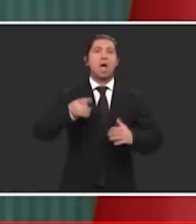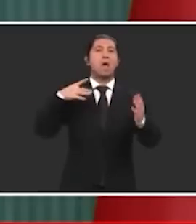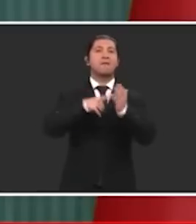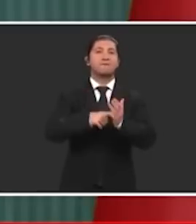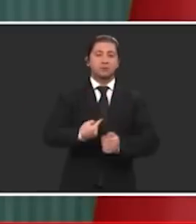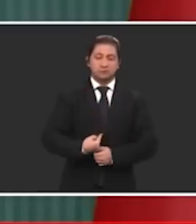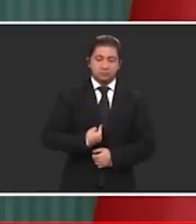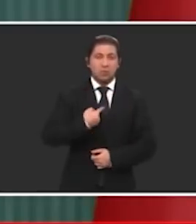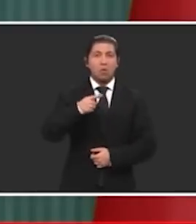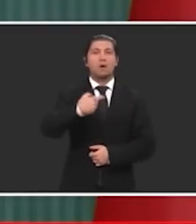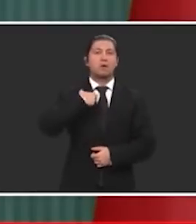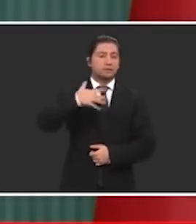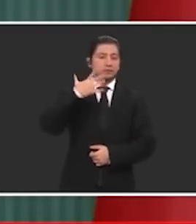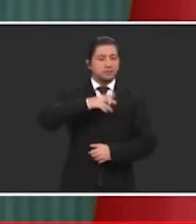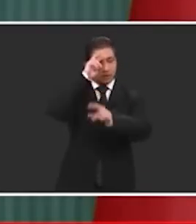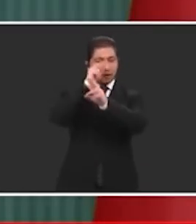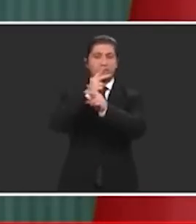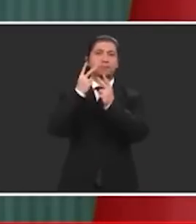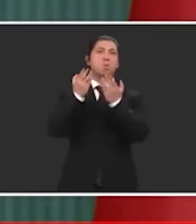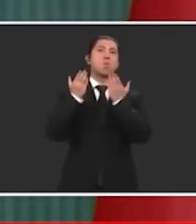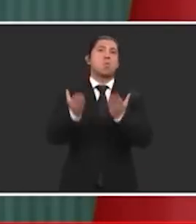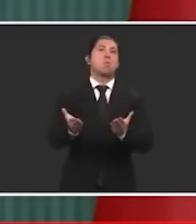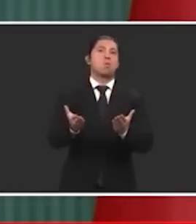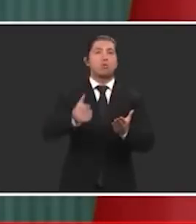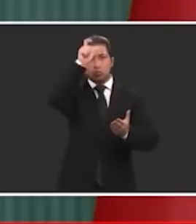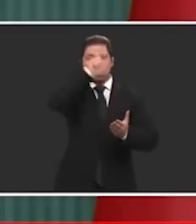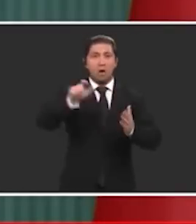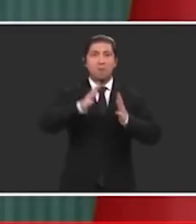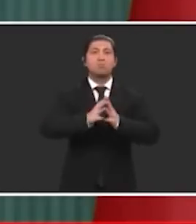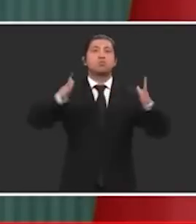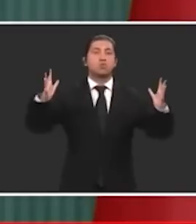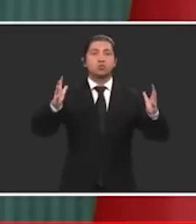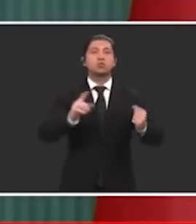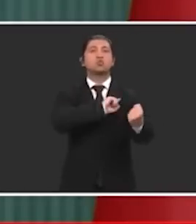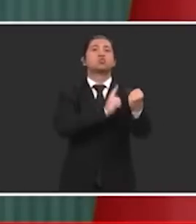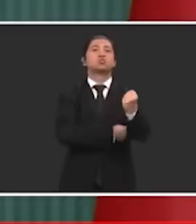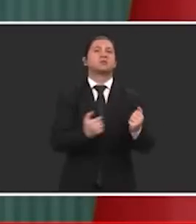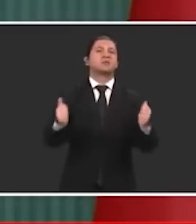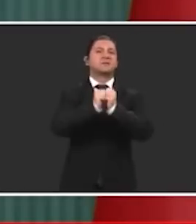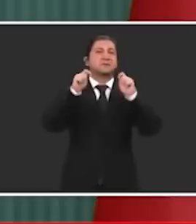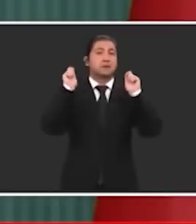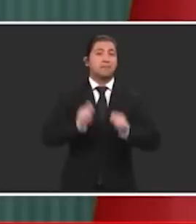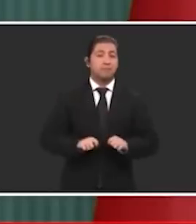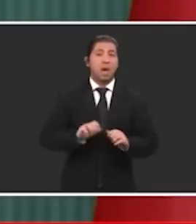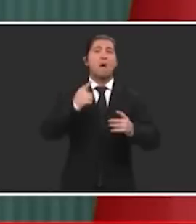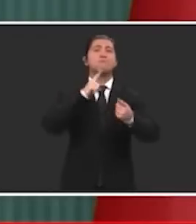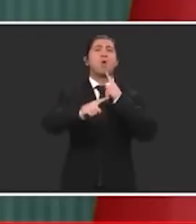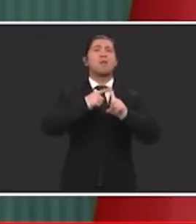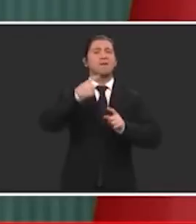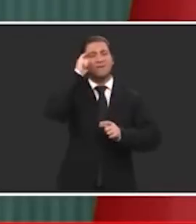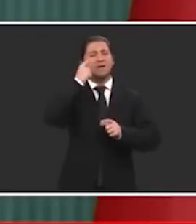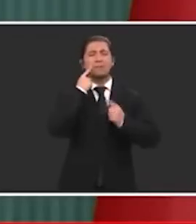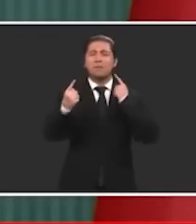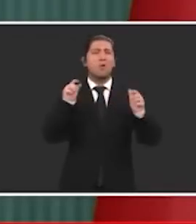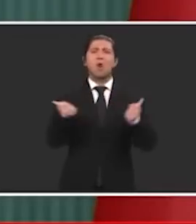ve idealidir. Türkiye'yi büyütmek ve güçlendirmek hangi siyasi görüşe mensup